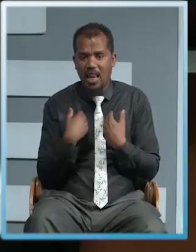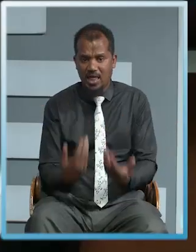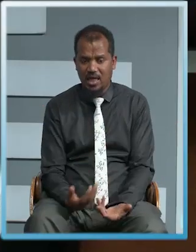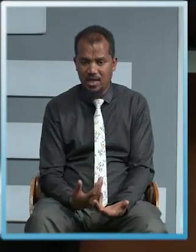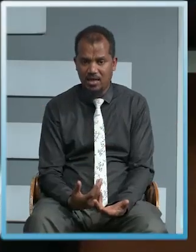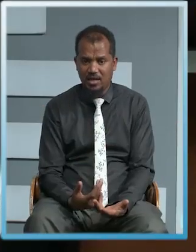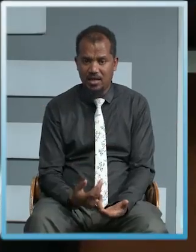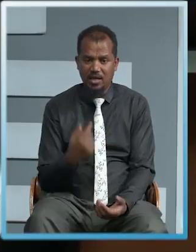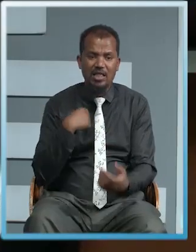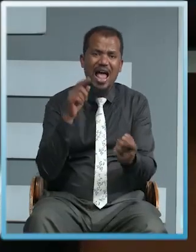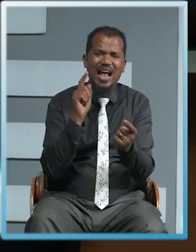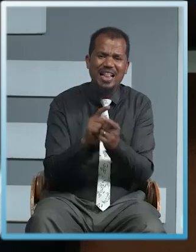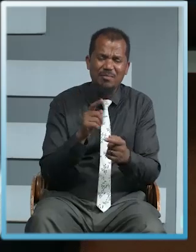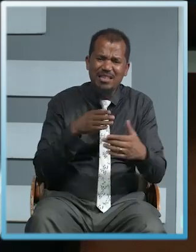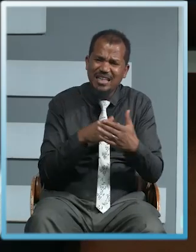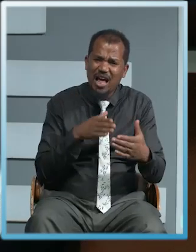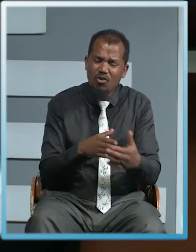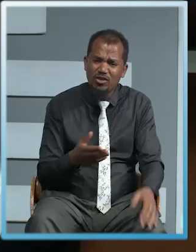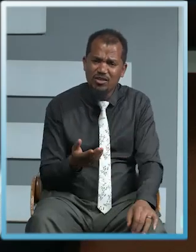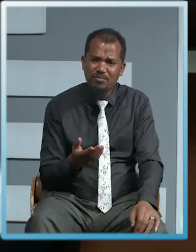እኛ የገጠመን ተግዳሮት ከሆነ